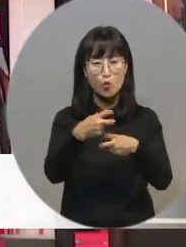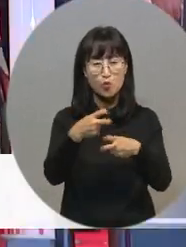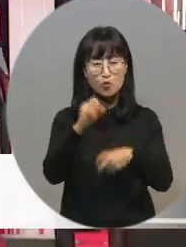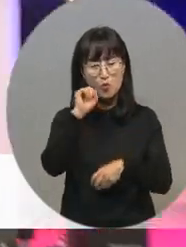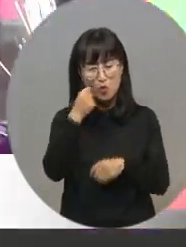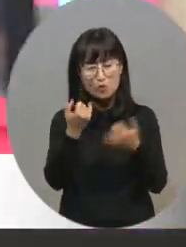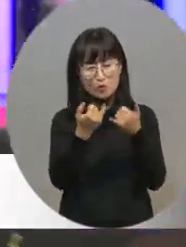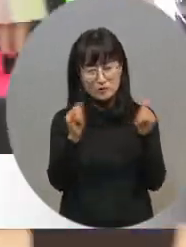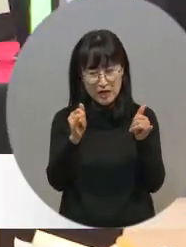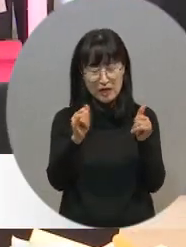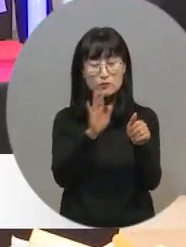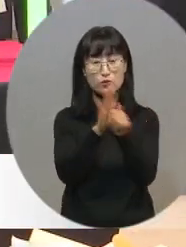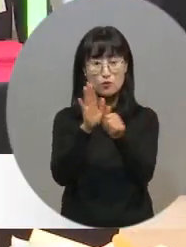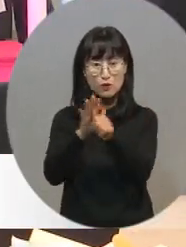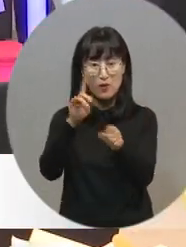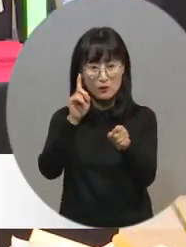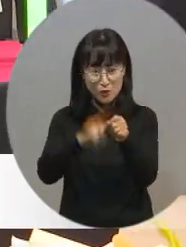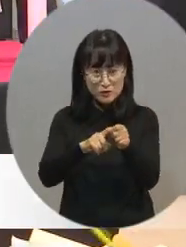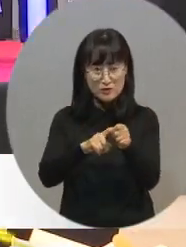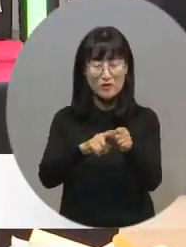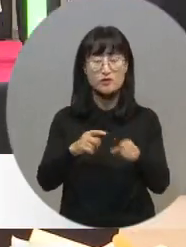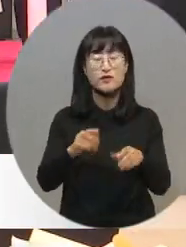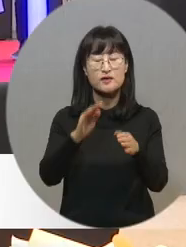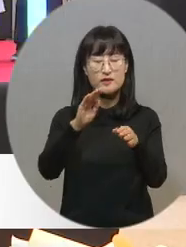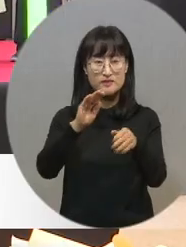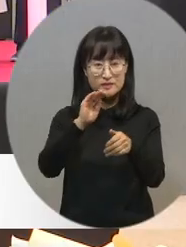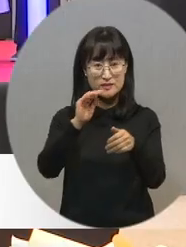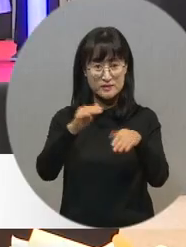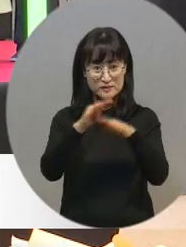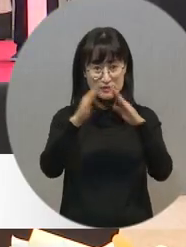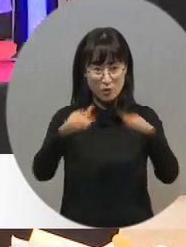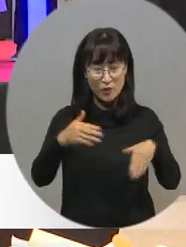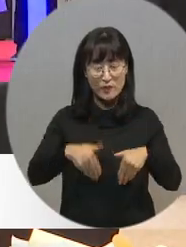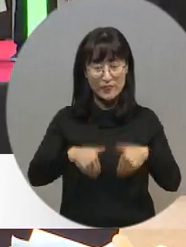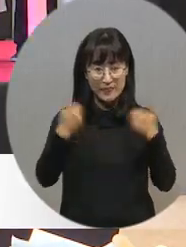새 이름인 전남 으뜸콜 선포식을 열었습니다.